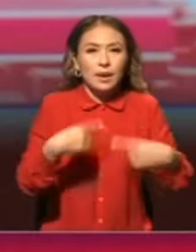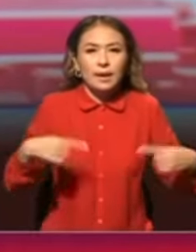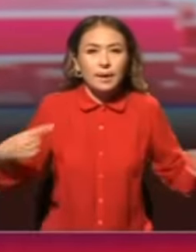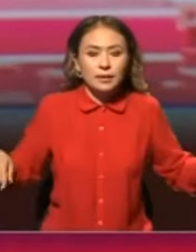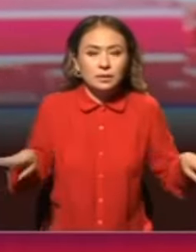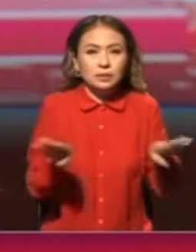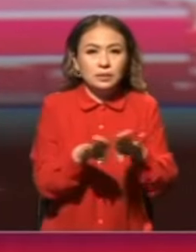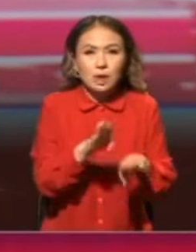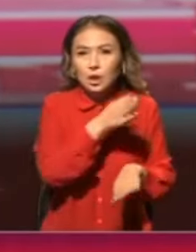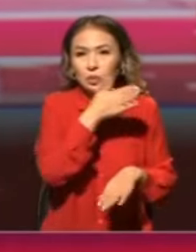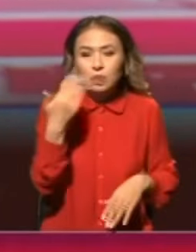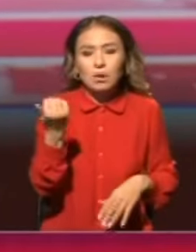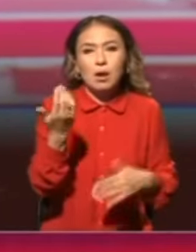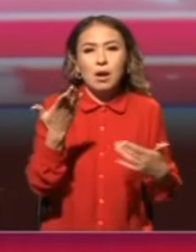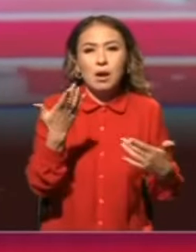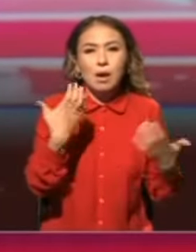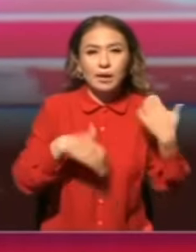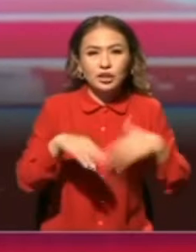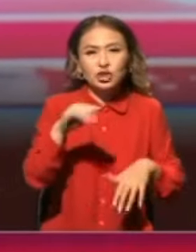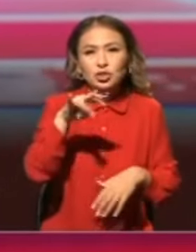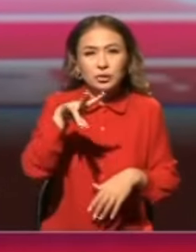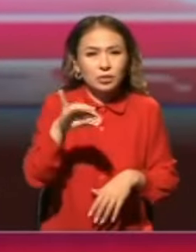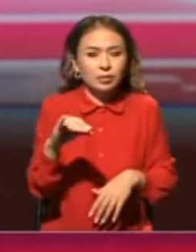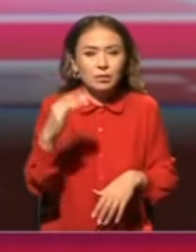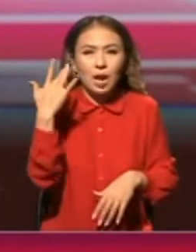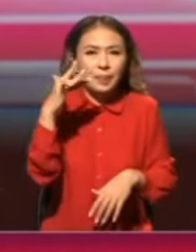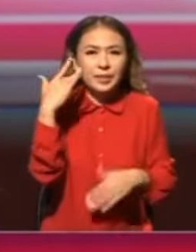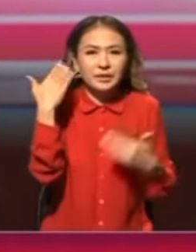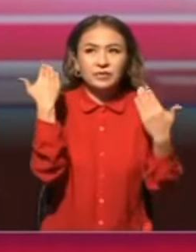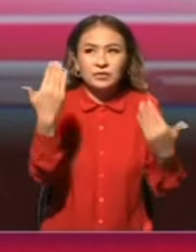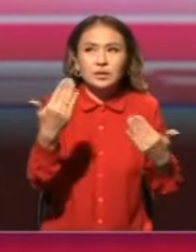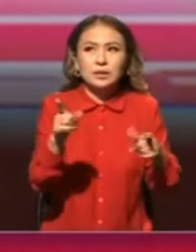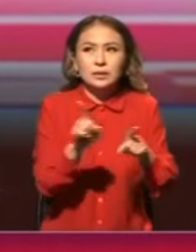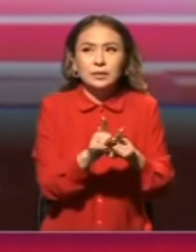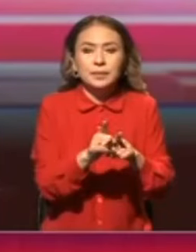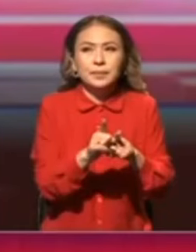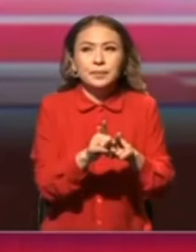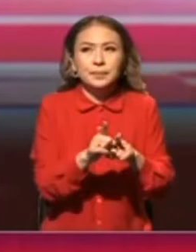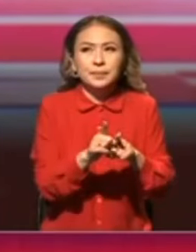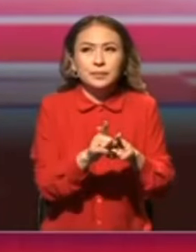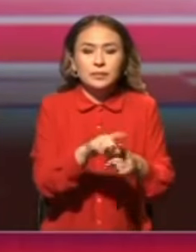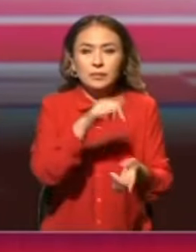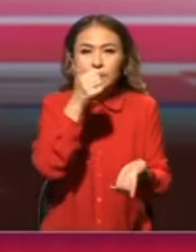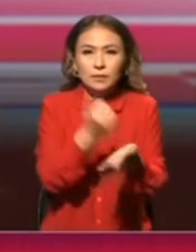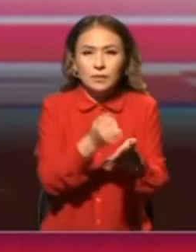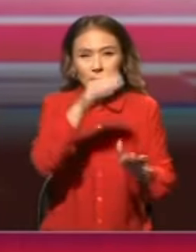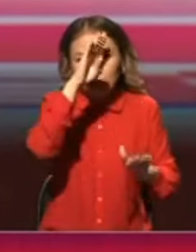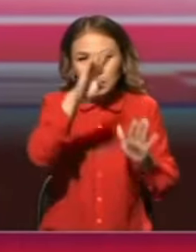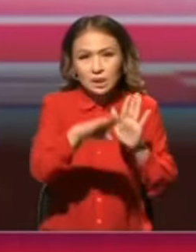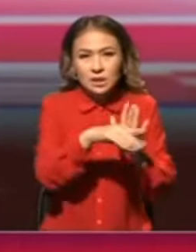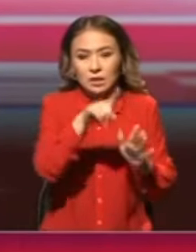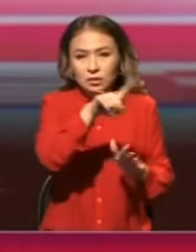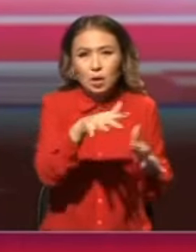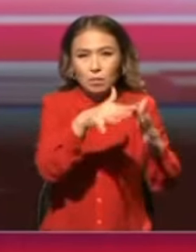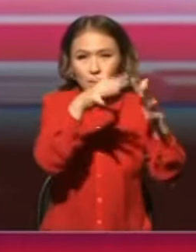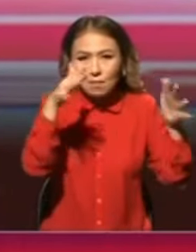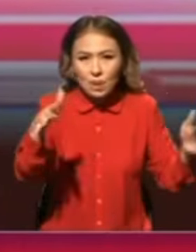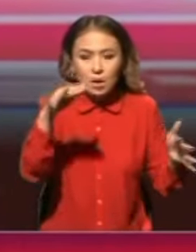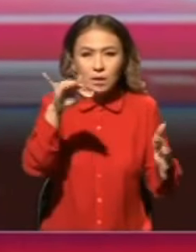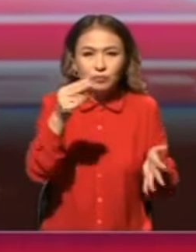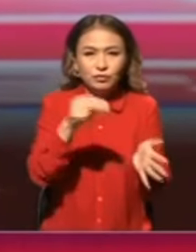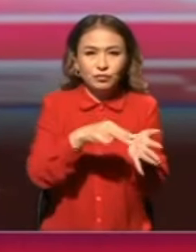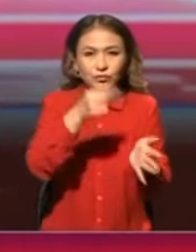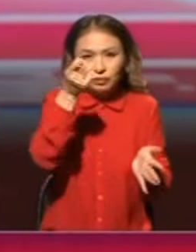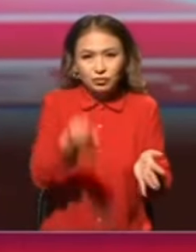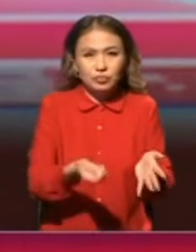екен? Аргентинадікі болсын, Чилидікі болсын, Американікі болсын. Арзан болса болды. Сөре толып тұрса және арзан болса болды. Арзан болса болды. Сапасы